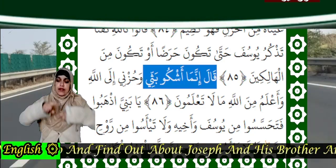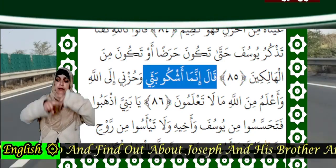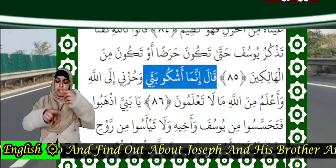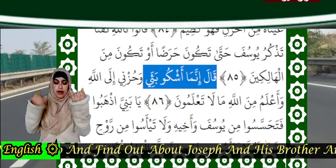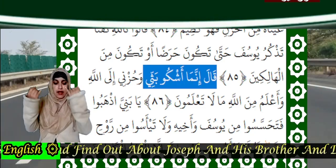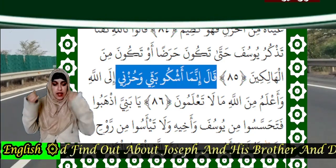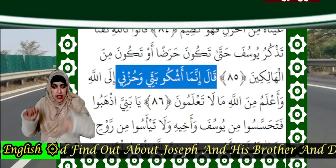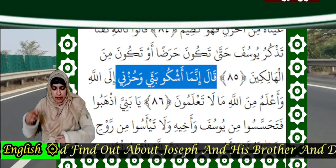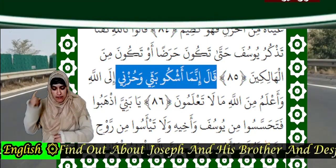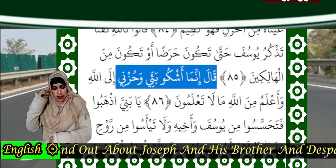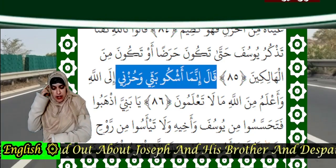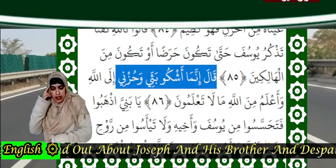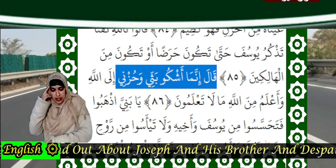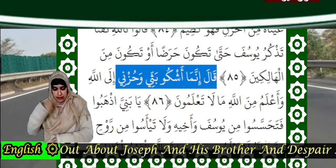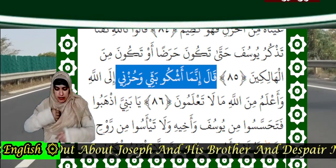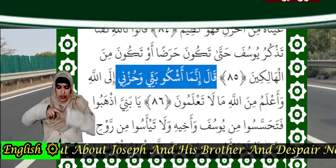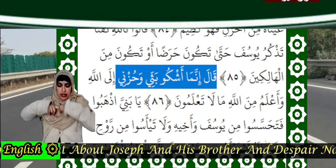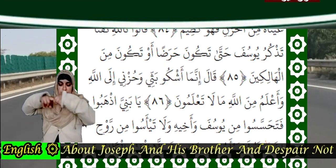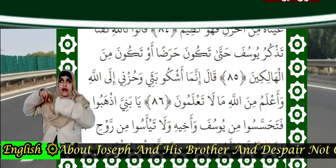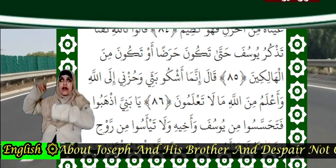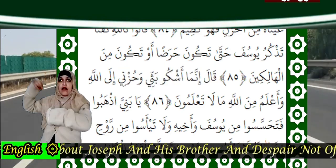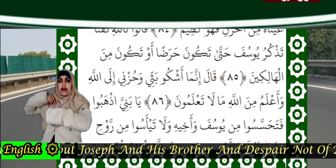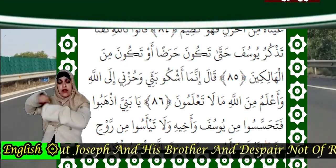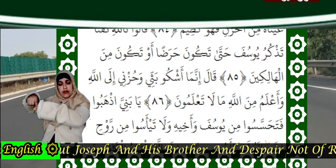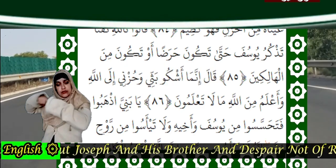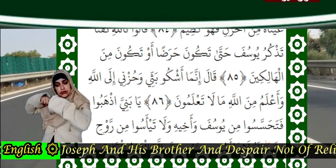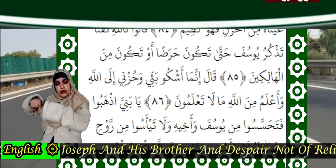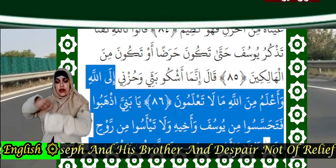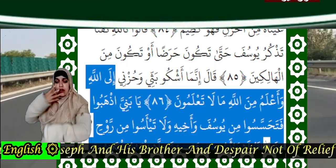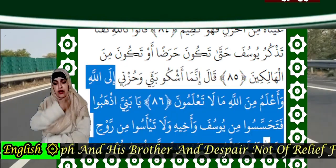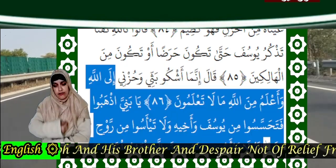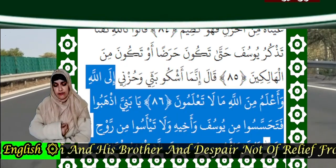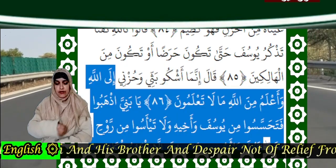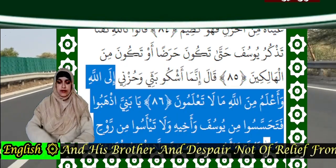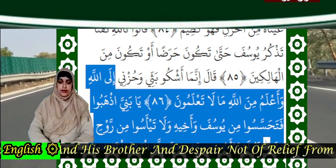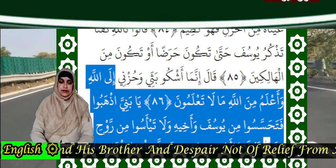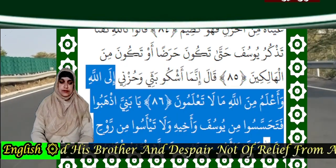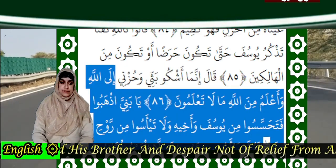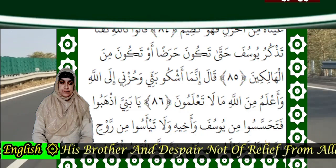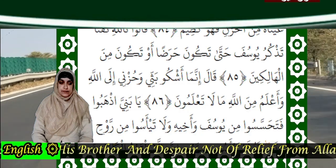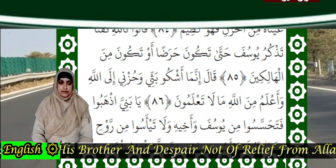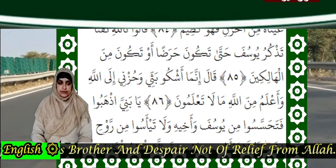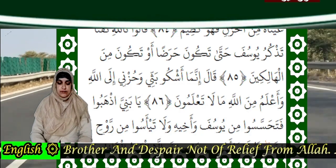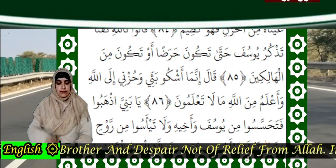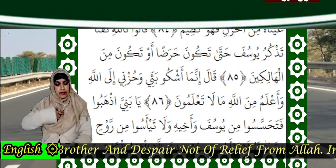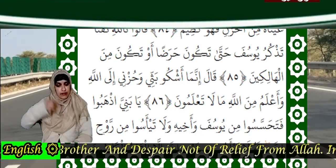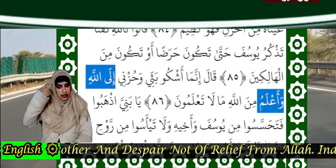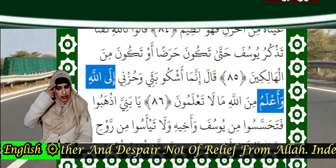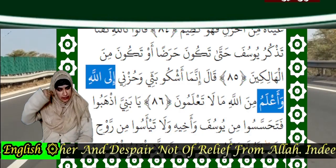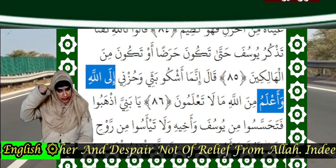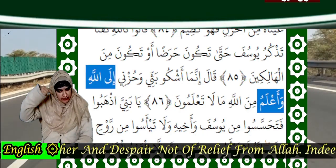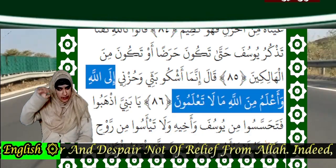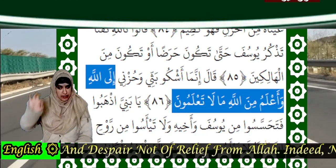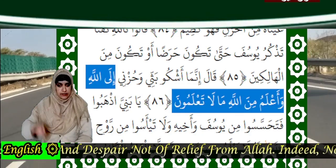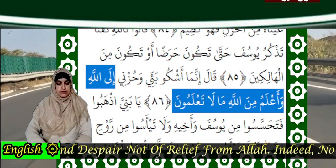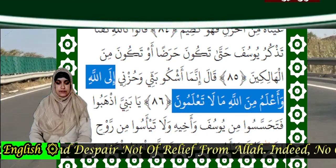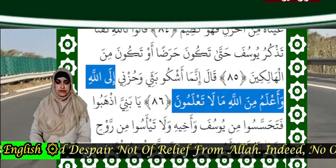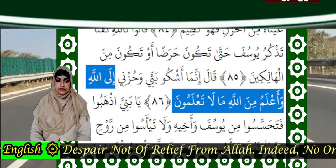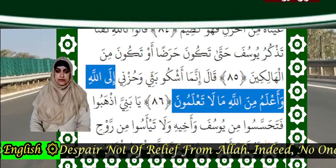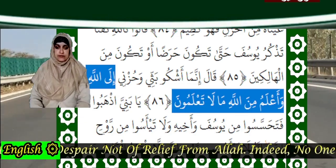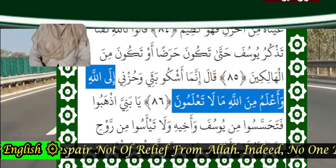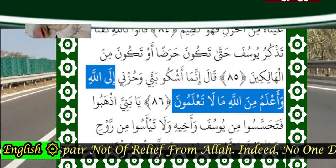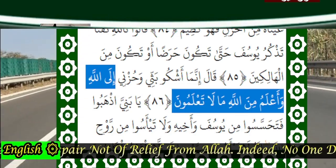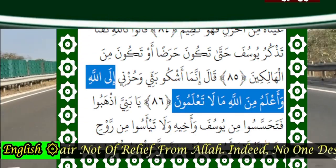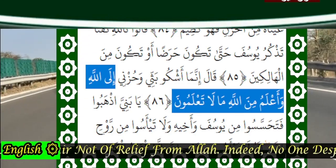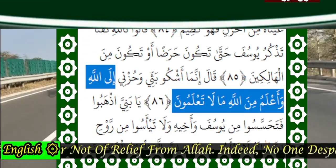مردو وهزني نيس يا دوان دبريت إلى الله قوم ربي تيني مردا إلى الله وعلم